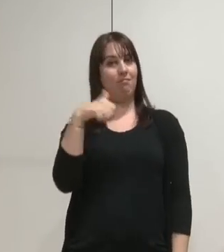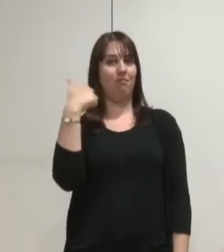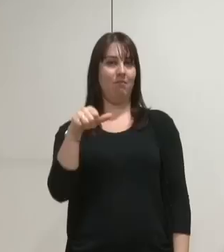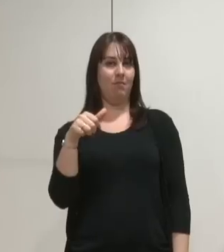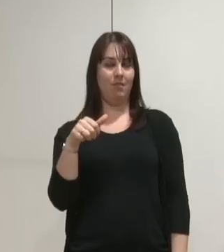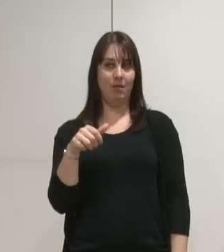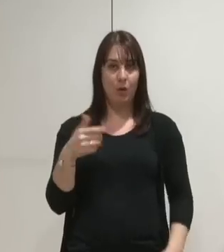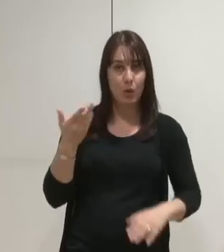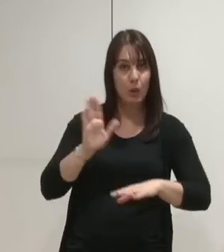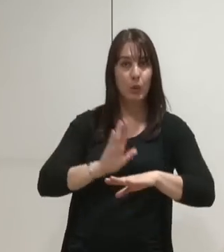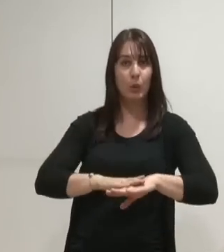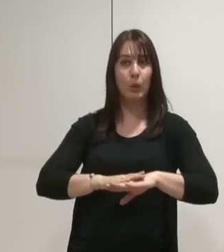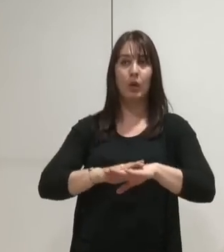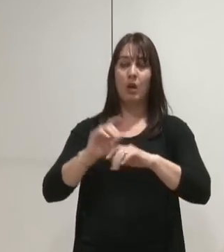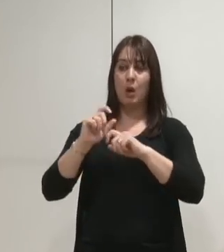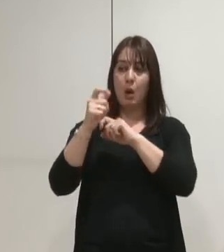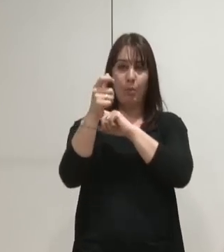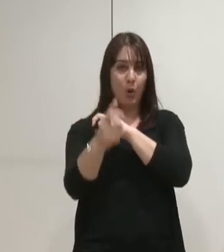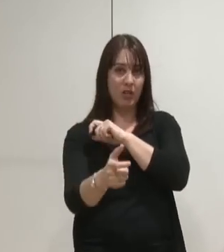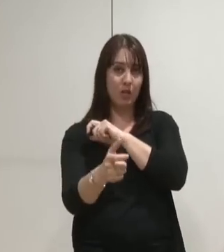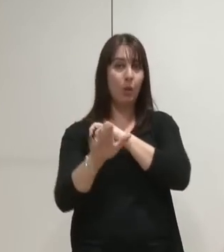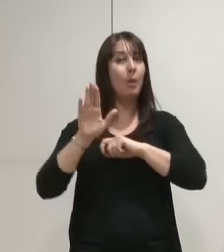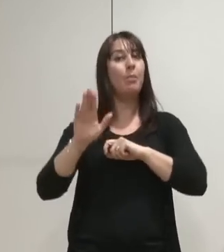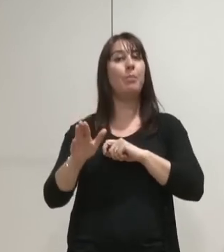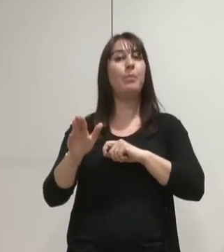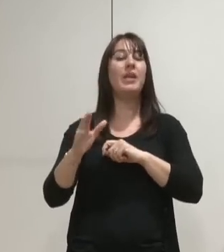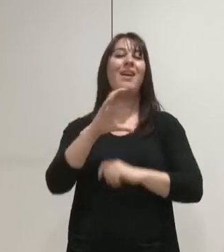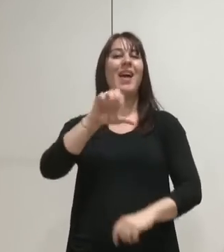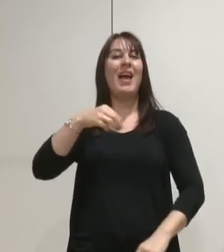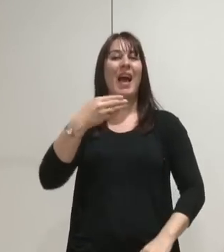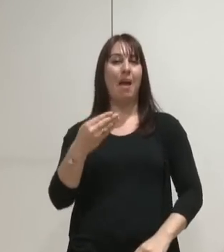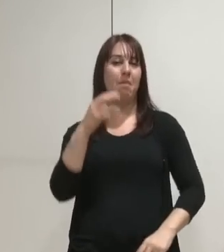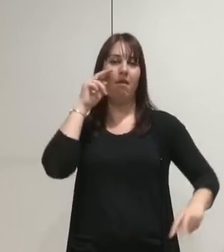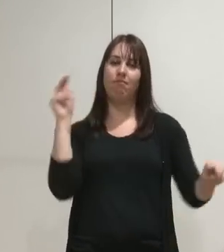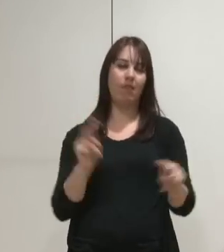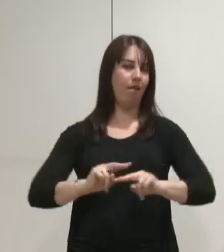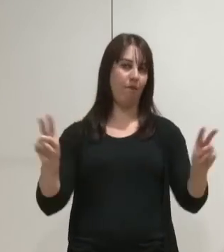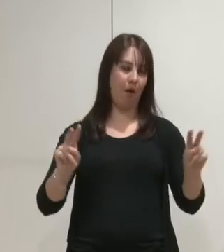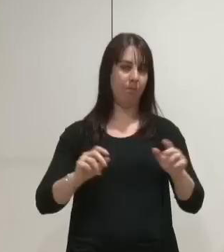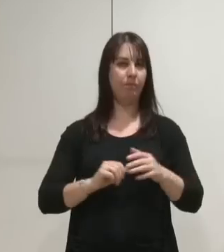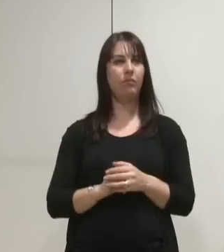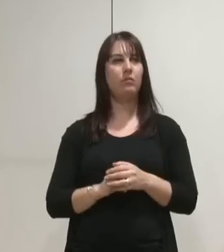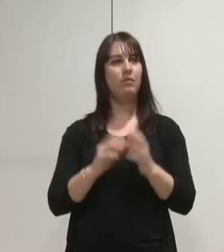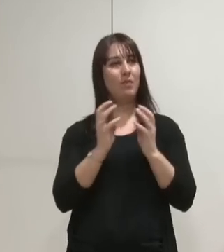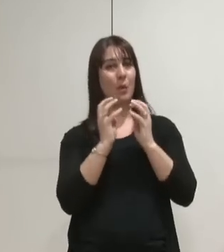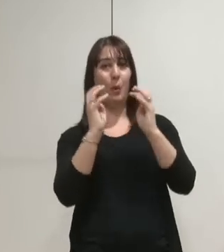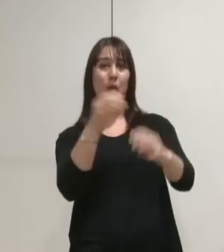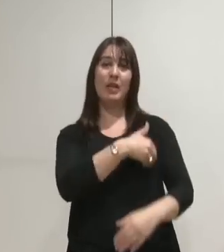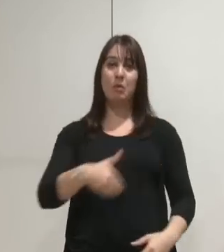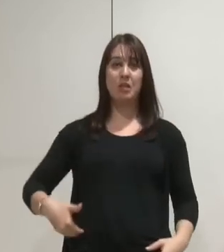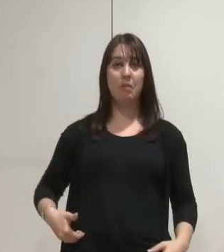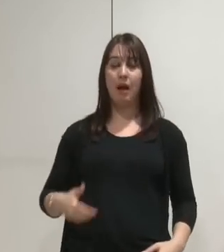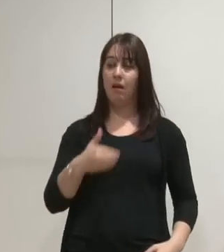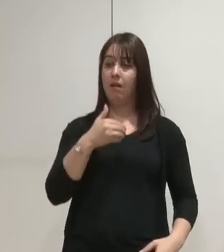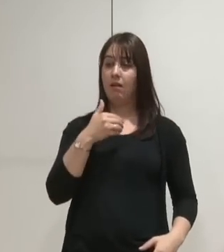n'est pas le cas de la procédure poursuivie dans le cadre du crème le conseil municipal ne peut se prononcer